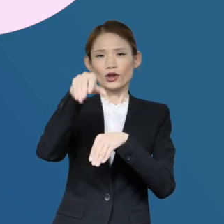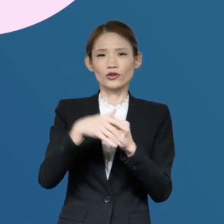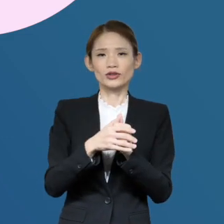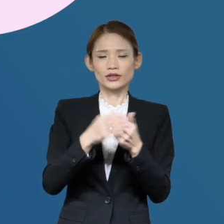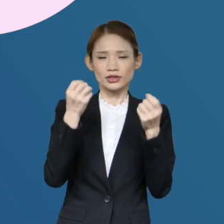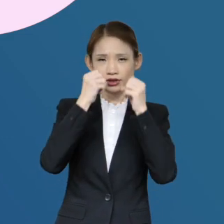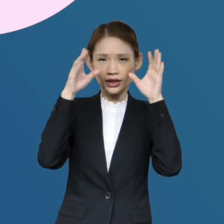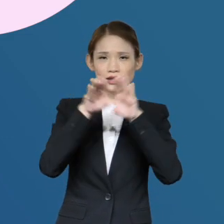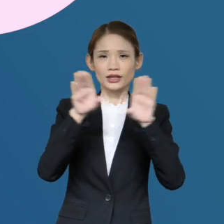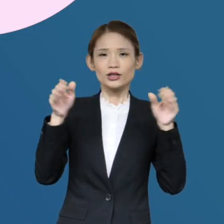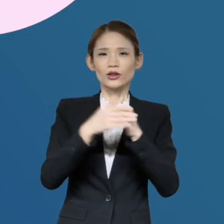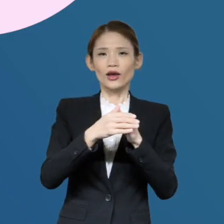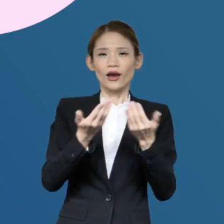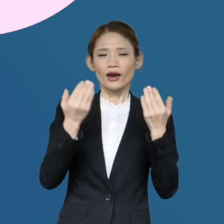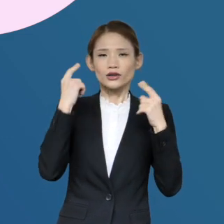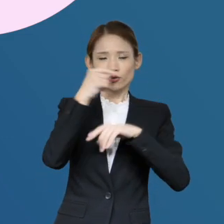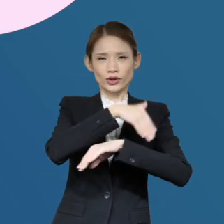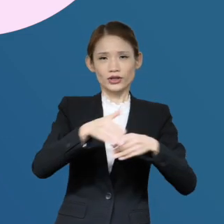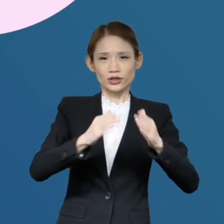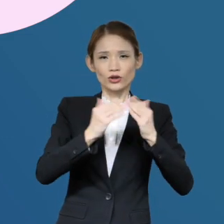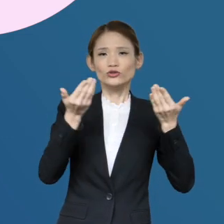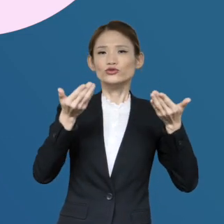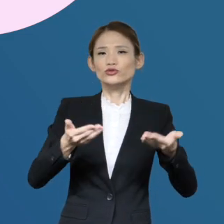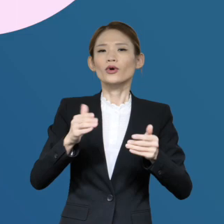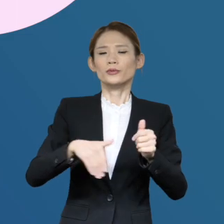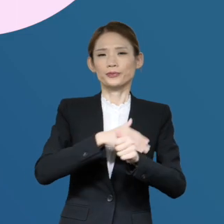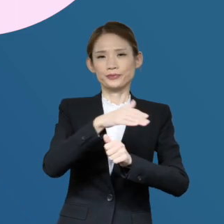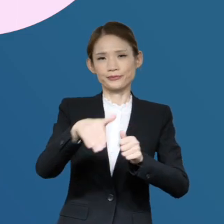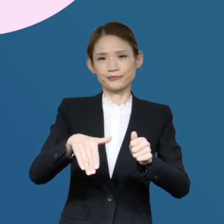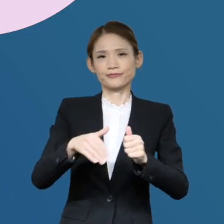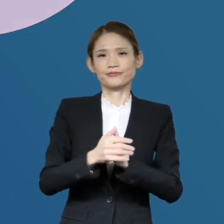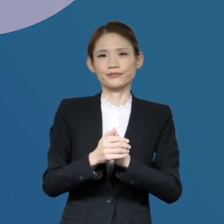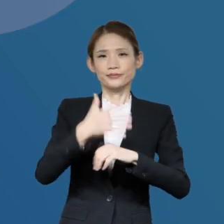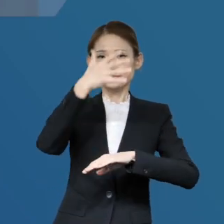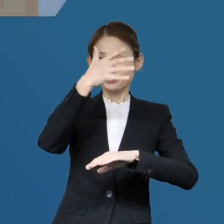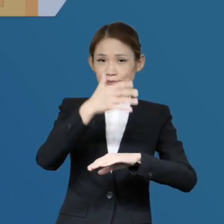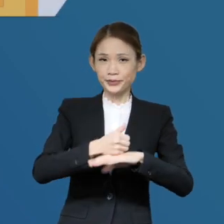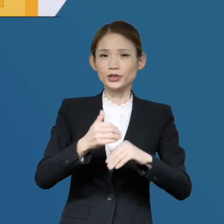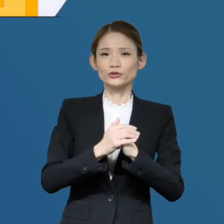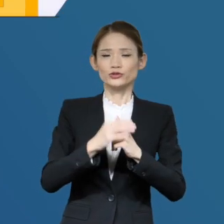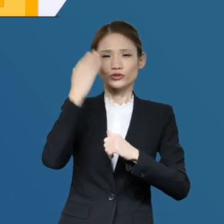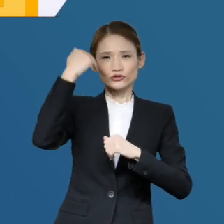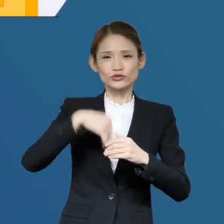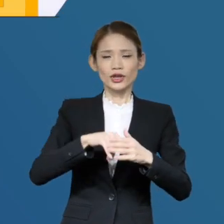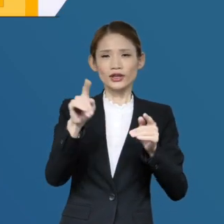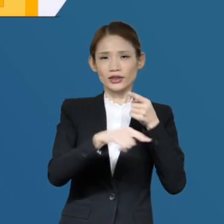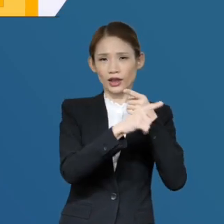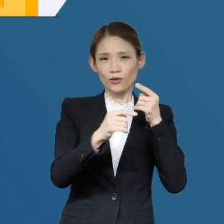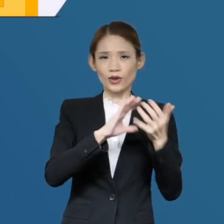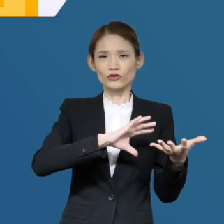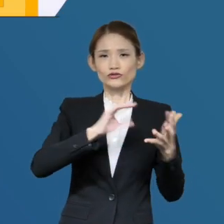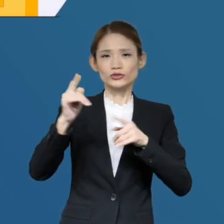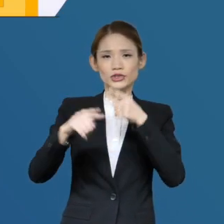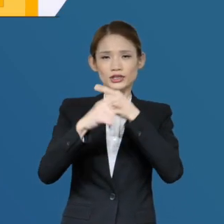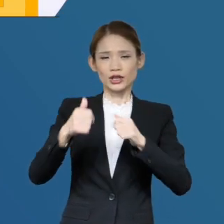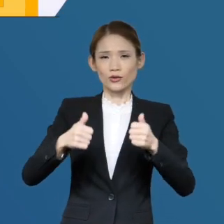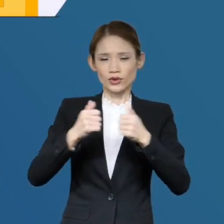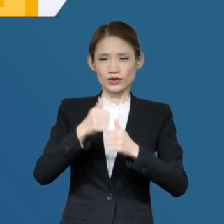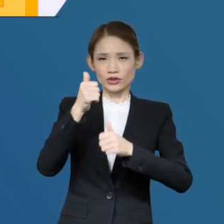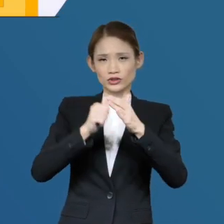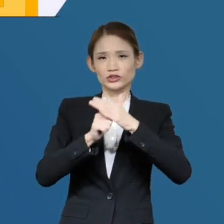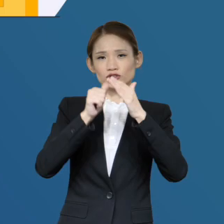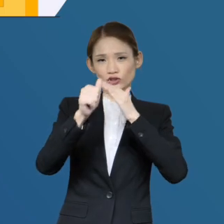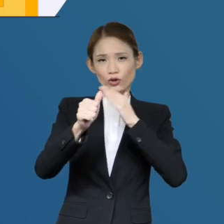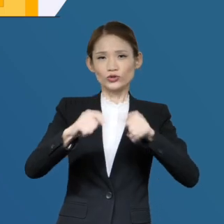개관 기념일, 개교 기념일로 휴업을 하는 경우, 끝으로 국내 대회 및 국제 대회에